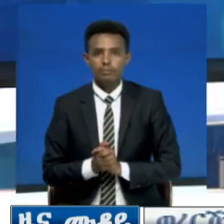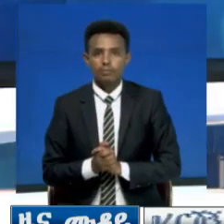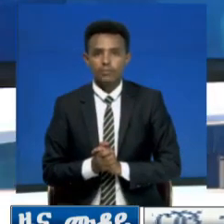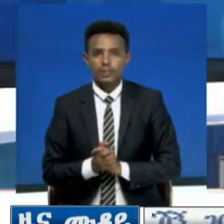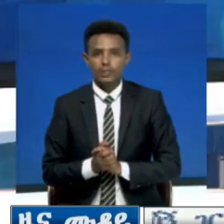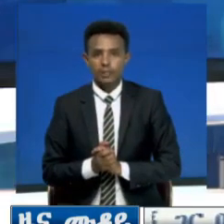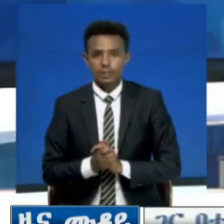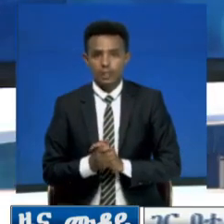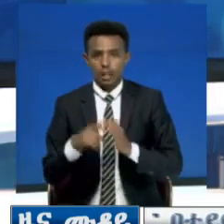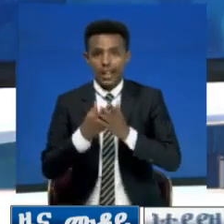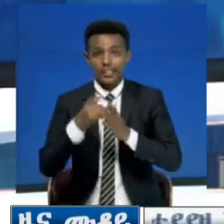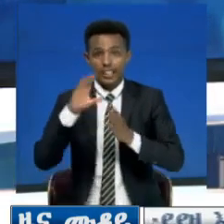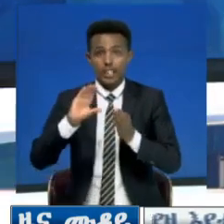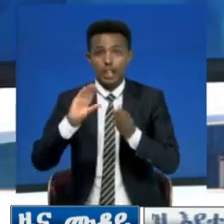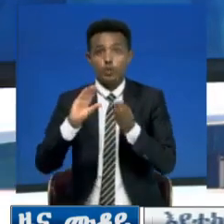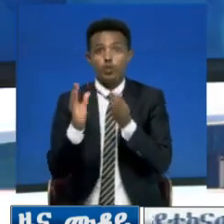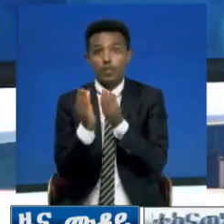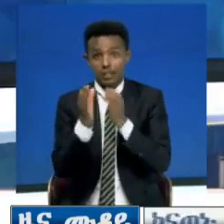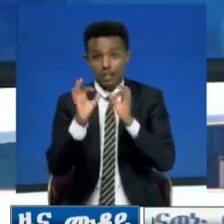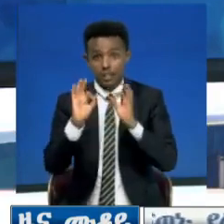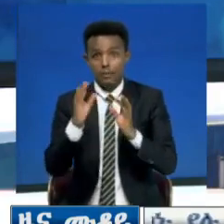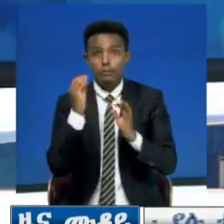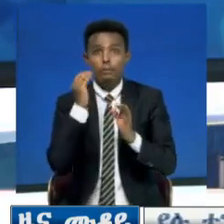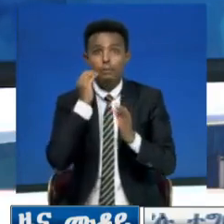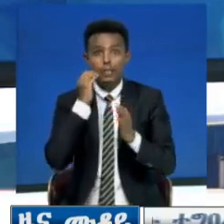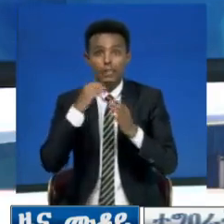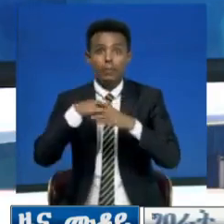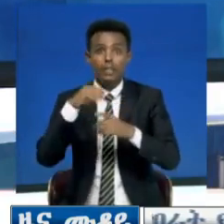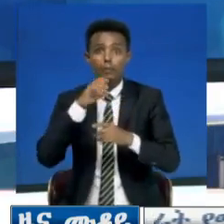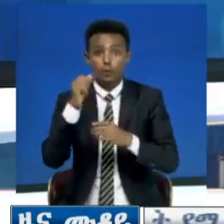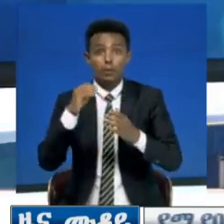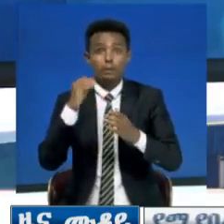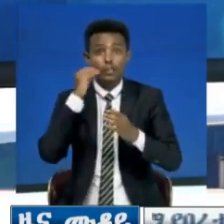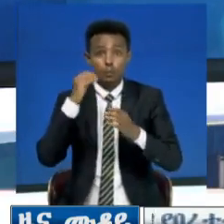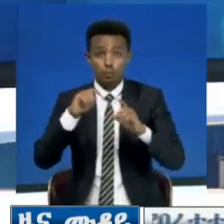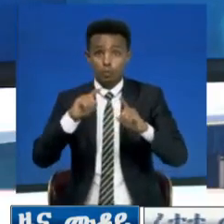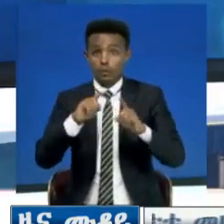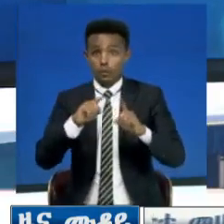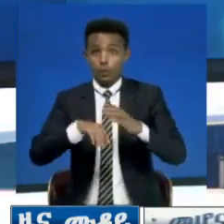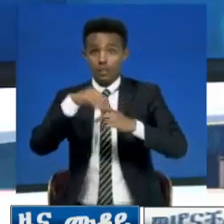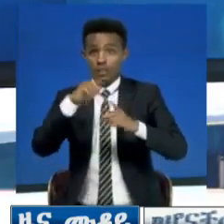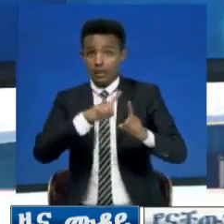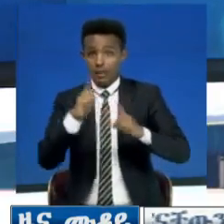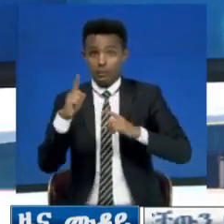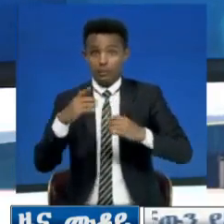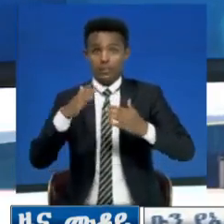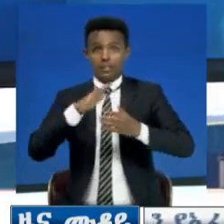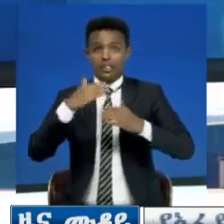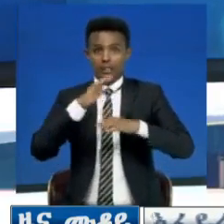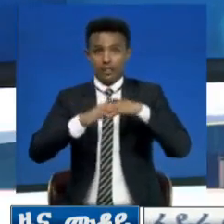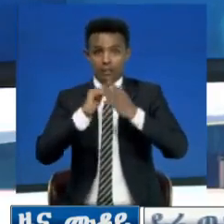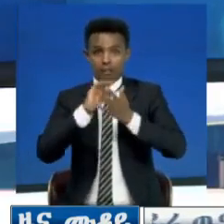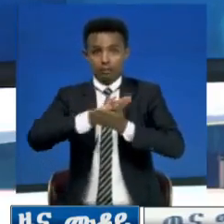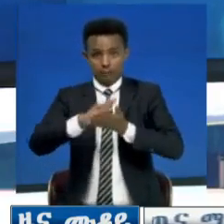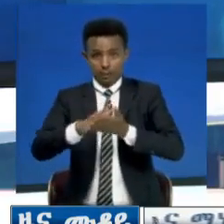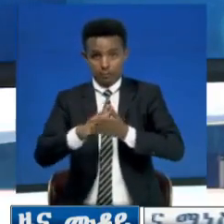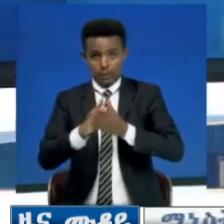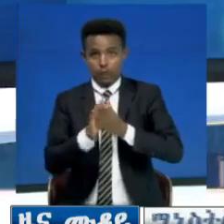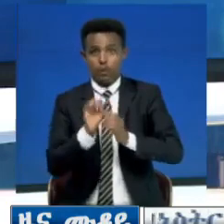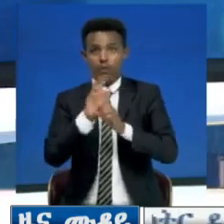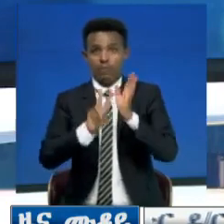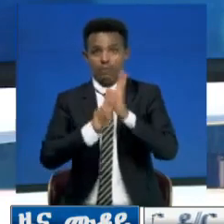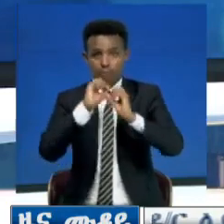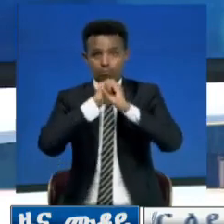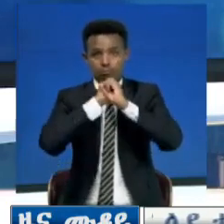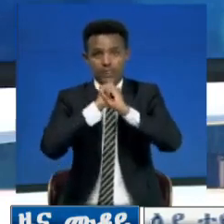እንግዲህ አስገዳጅ ሁኔታ ከሌለ ከቤት ባለመውጣት ከወጣን ደግሞ አካላዊና የእጃችን ንጽህና በመጠበቅ የኮሮና ቫይረስ ወረርሽኝን በጋራ እንከላከል